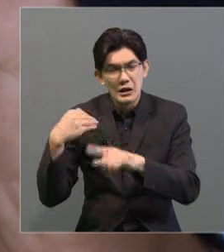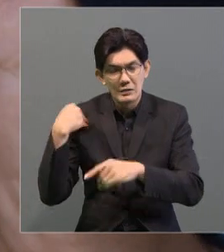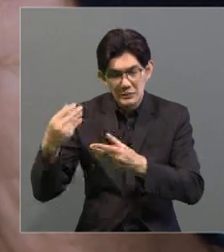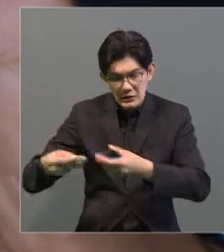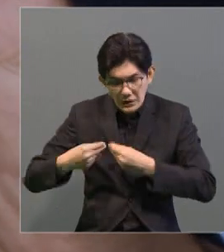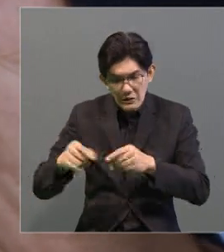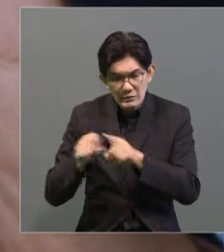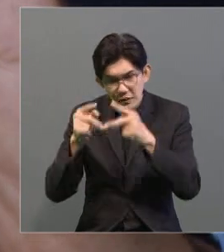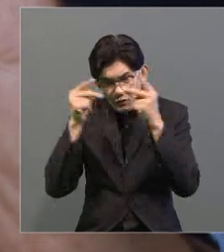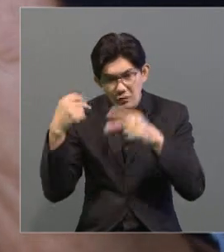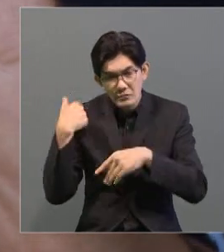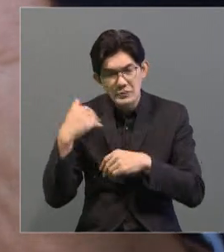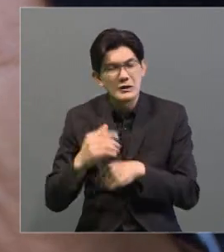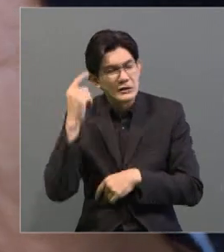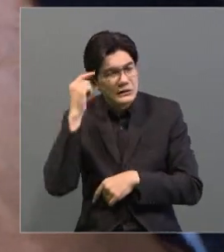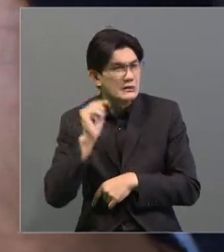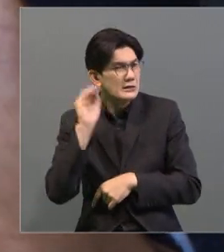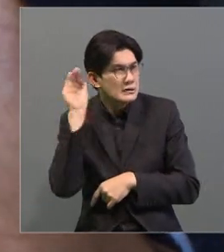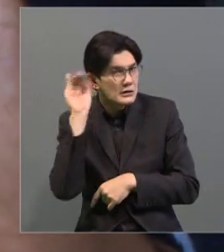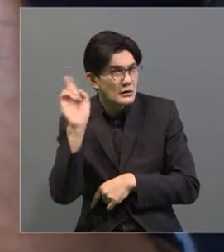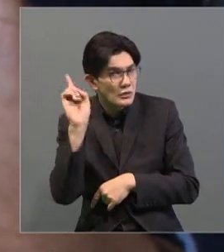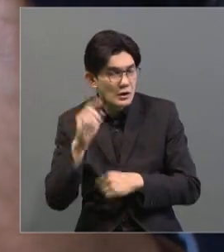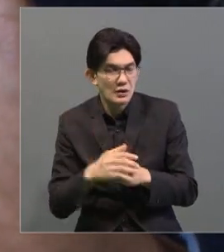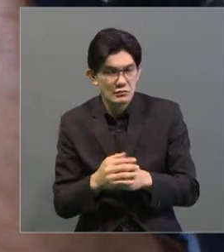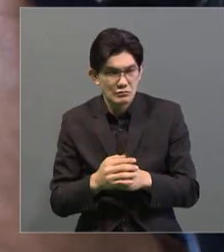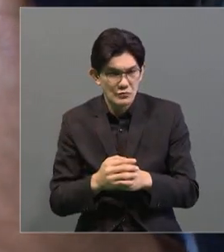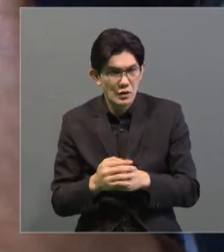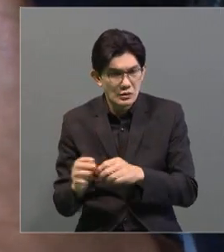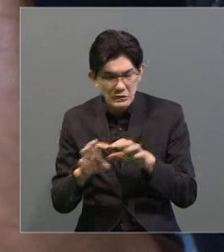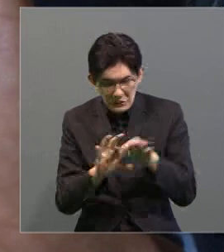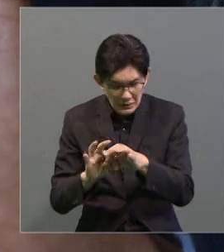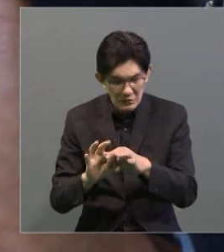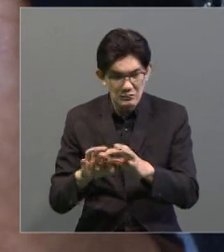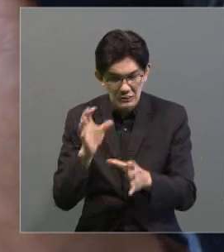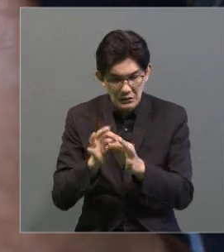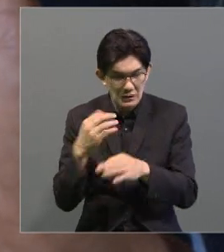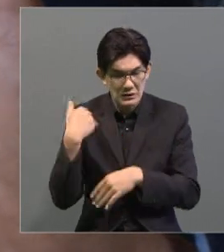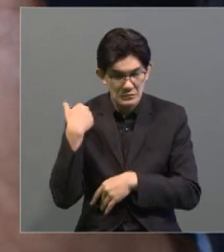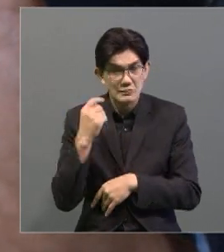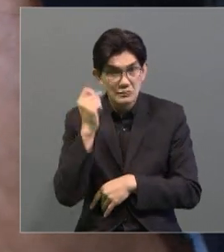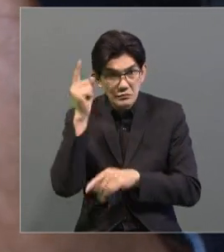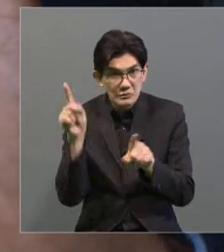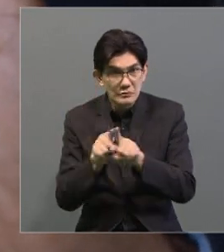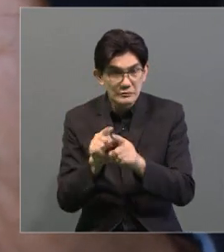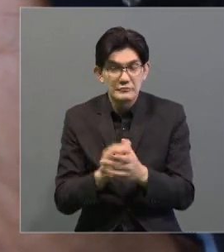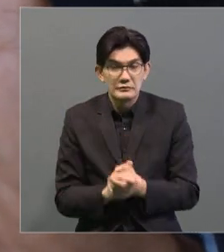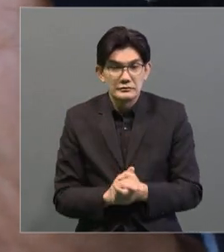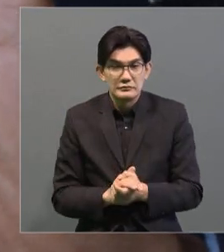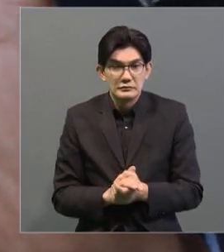ะมันพอดีจนเขาก็ คือถ้าเป็นเราเนี่ยเราก็ต้องคิดว่าม ันคือเครือข่ายของธนาคารเราก็ต้องคิดเข้าใจแบบนั้นนะถูกไห